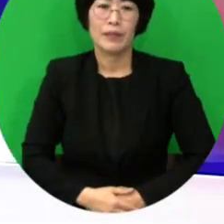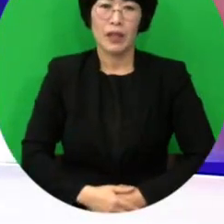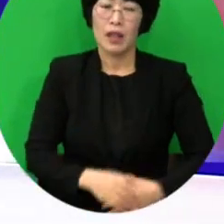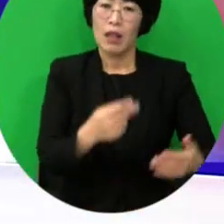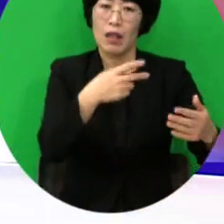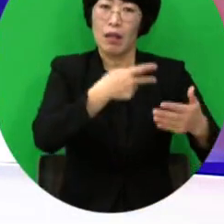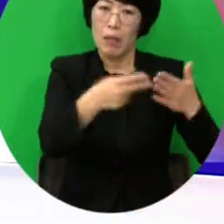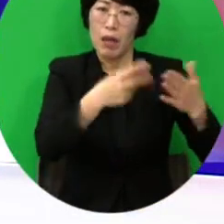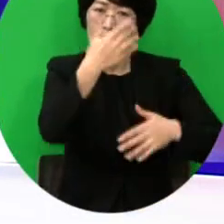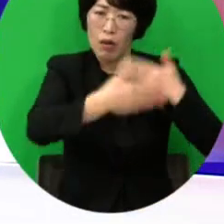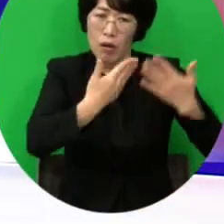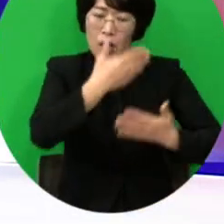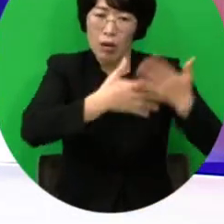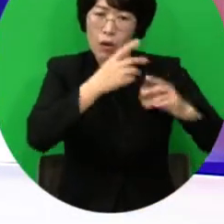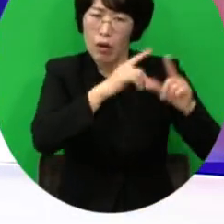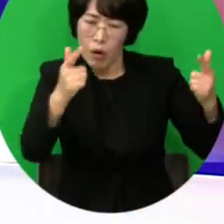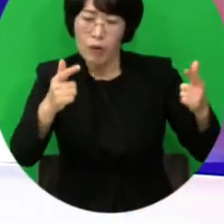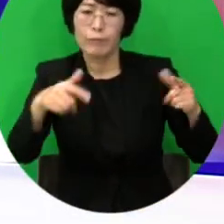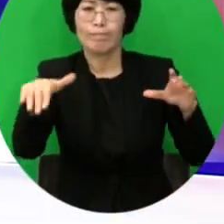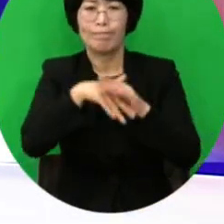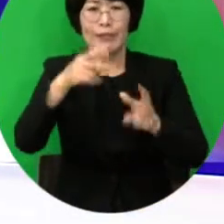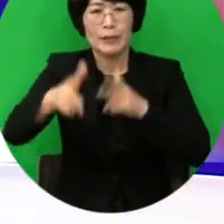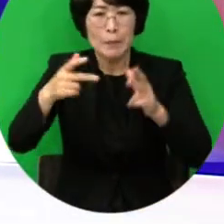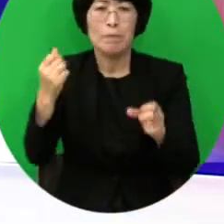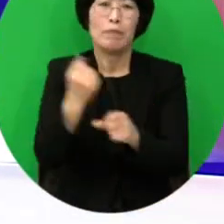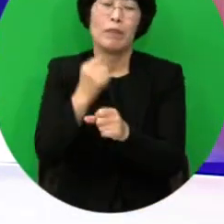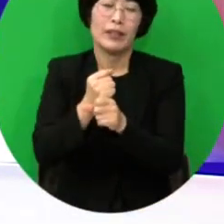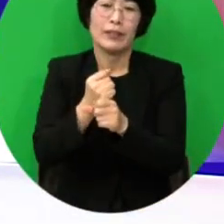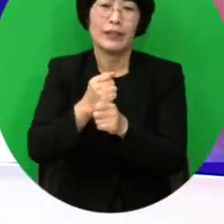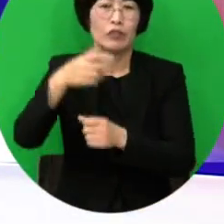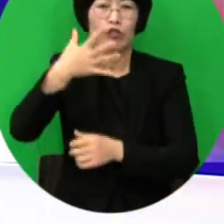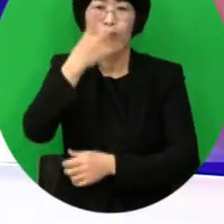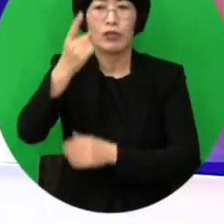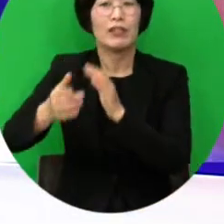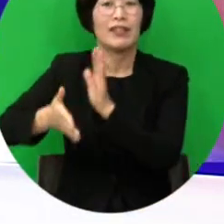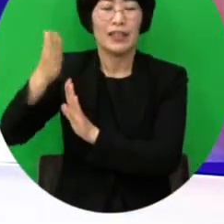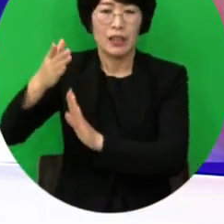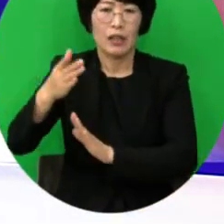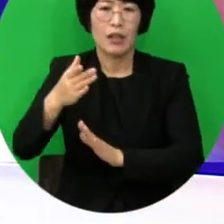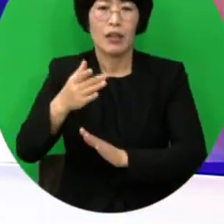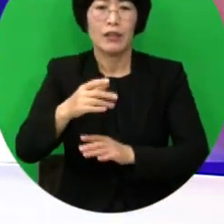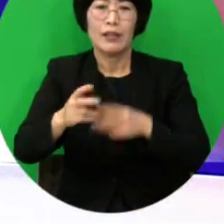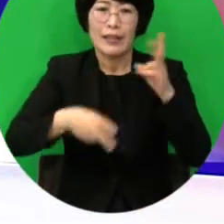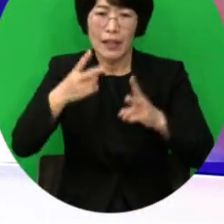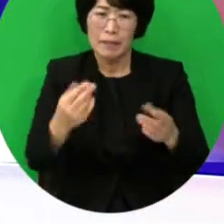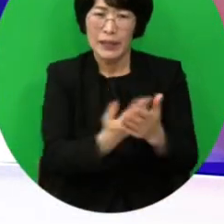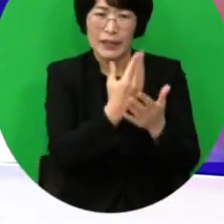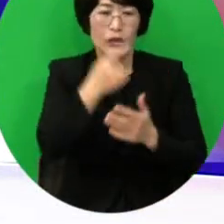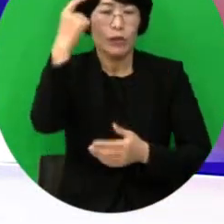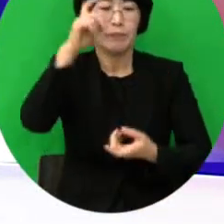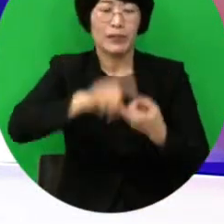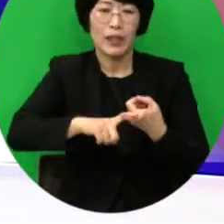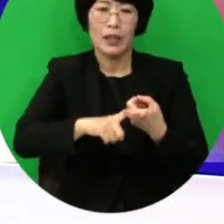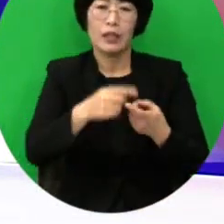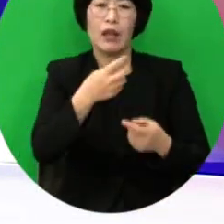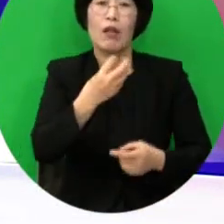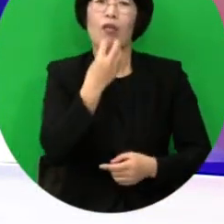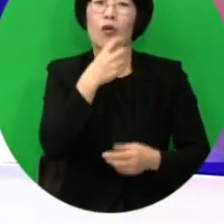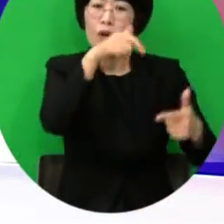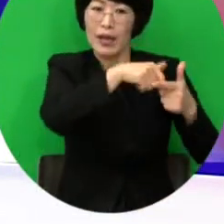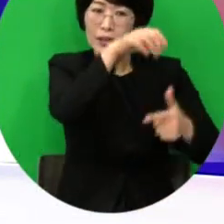애니메이션 등 문화 콘텐츠 산업 육성에 나선 순천시가 관련 기업 유치에 속도를 내고 있습니다. 서울 강남에 본사를 둔